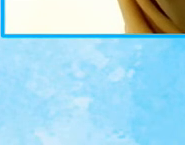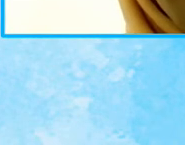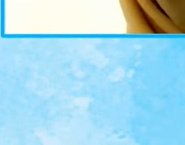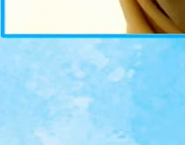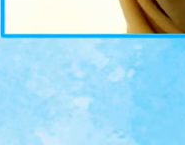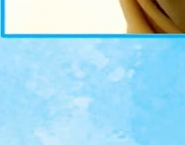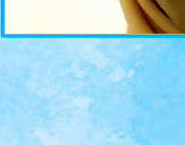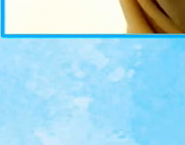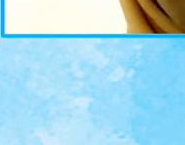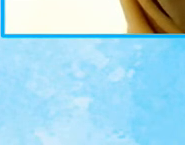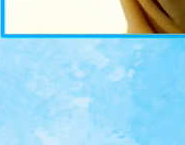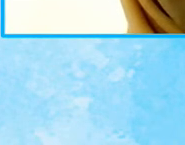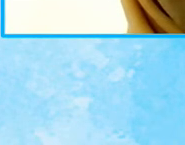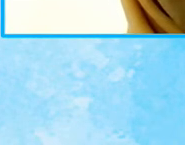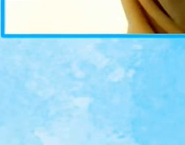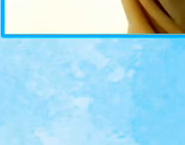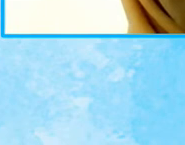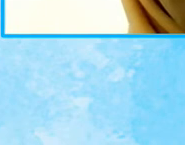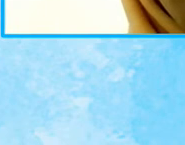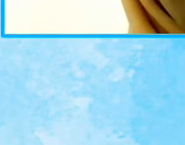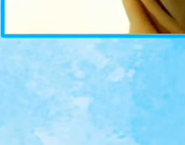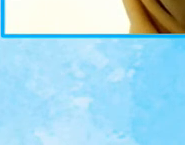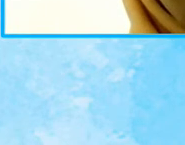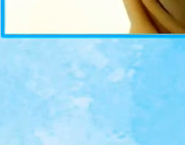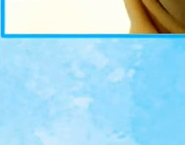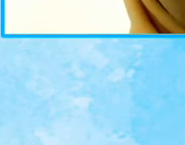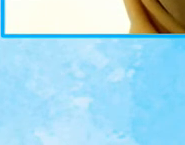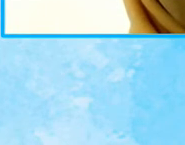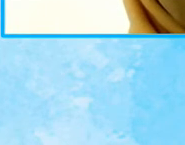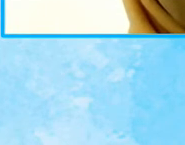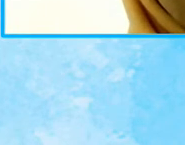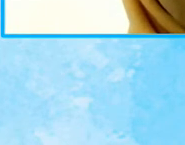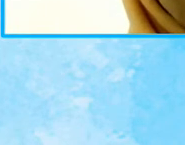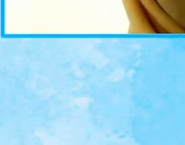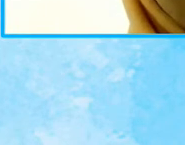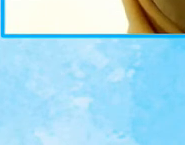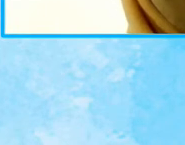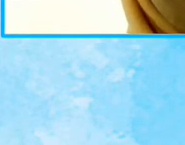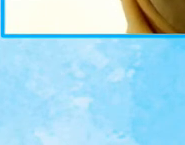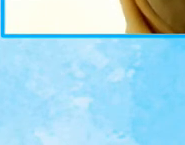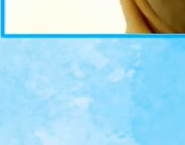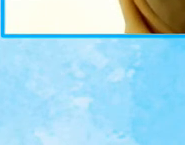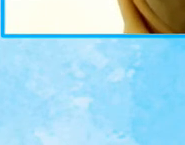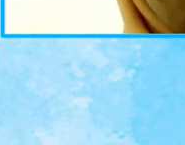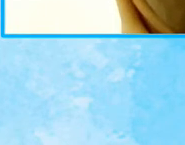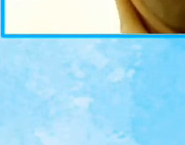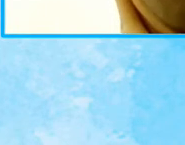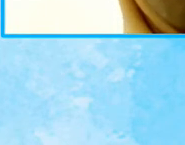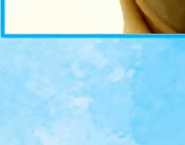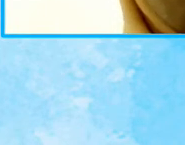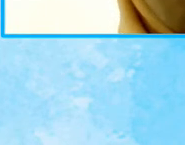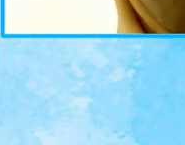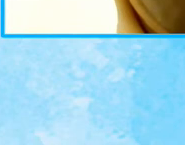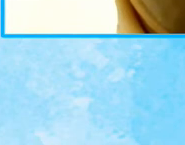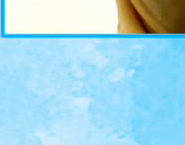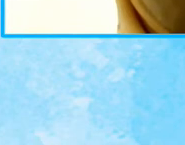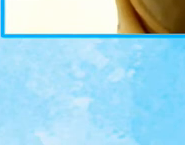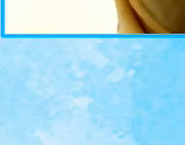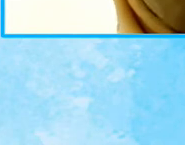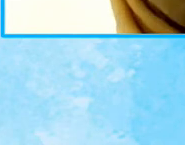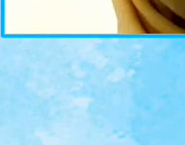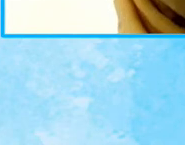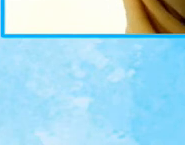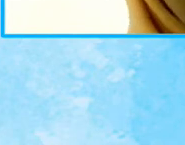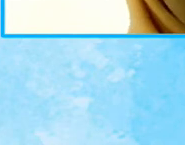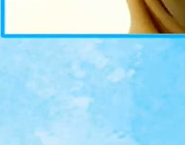Kak Indi maksudnya saya Mbak? Iya. Oh oke, okay. Saya pikir ada Indi, maaf. Okay. Hanya